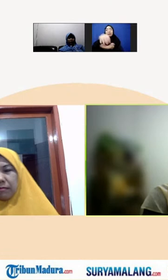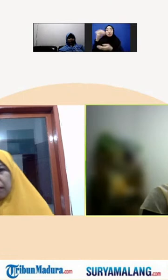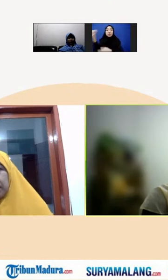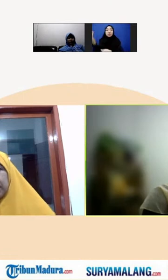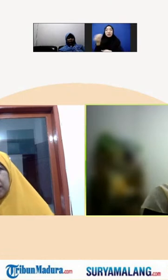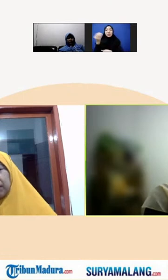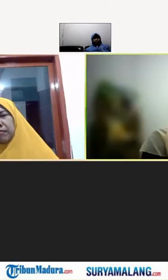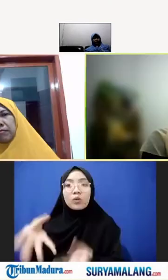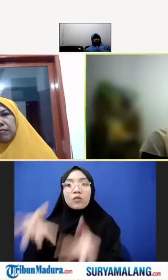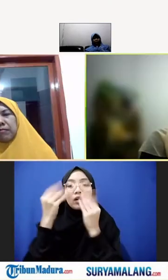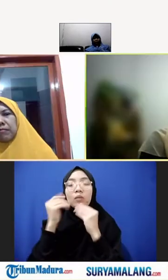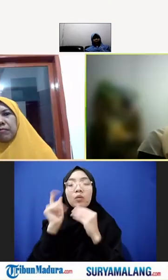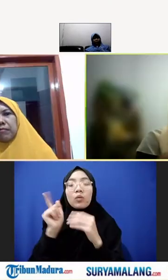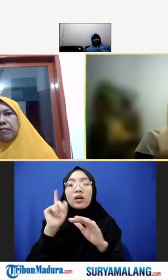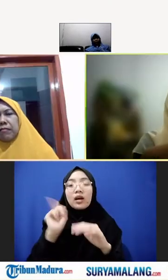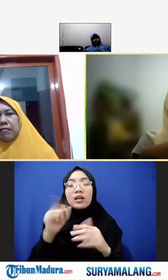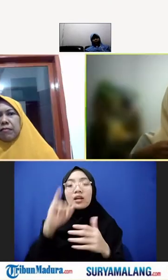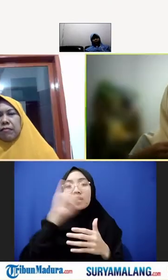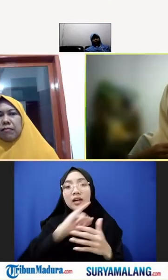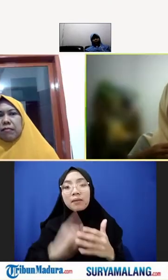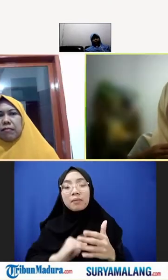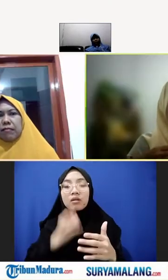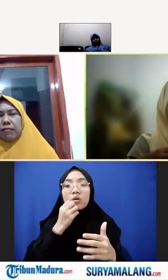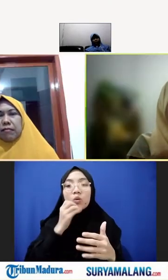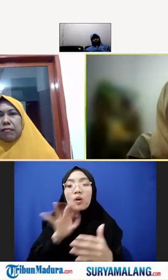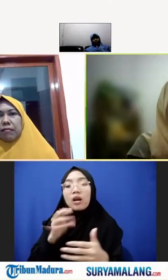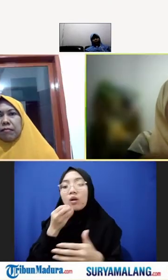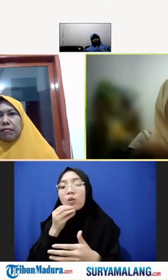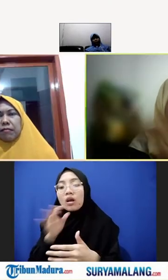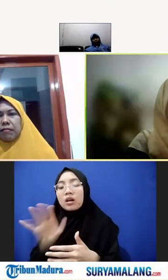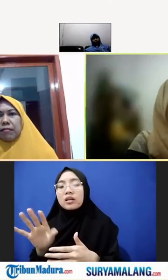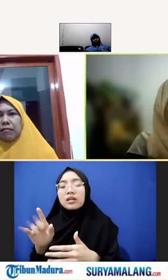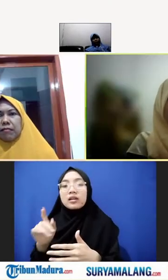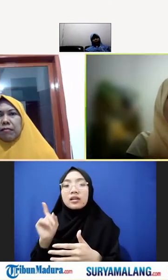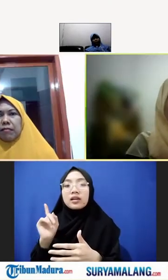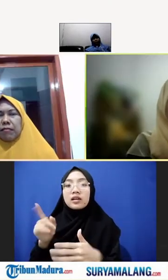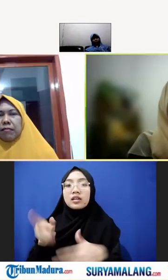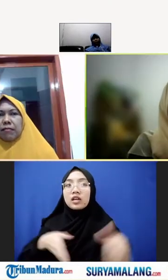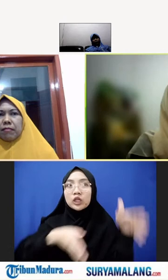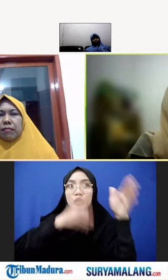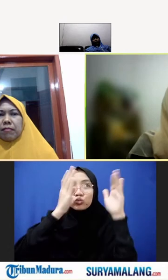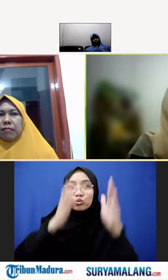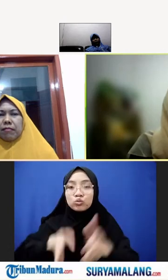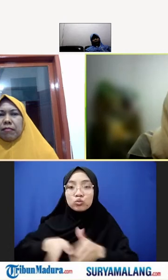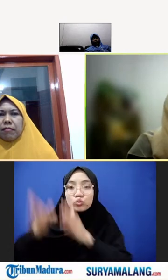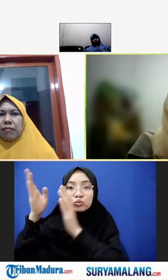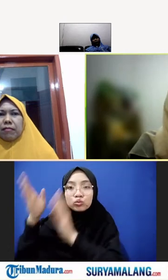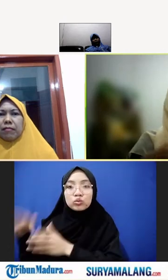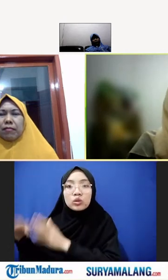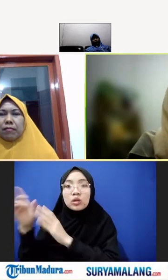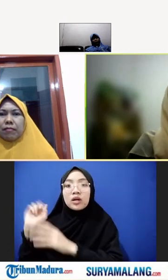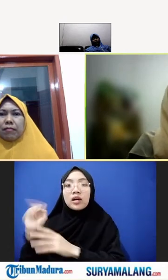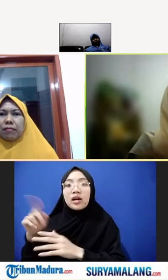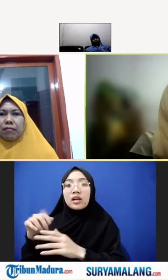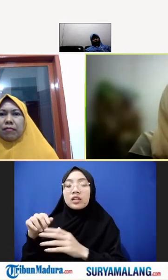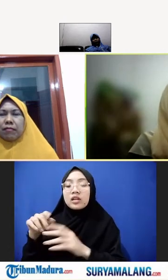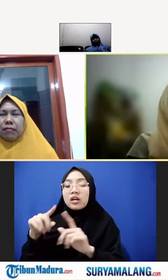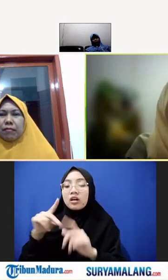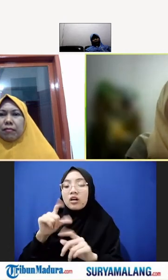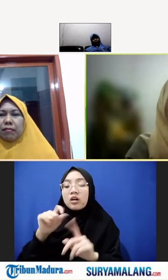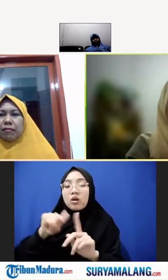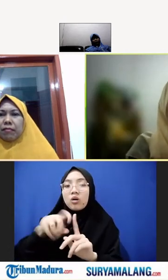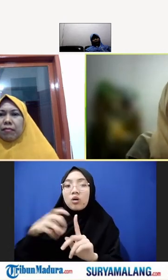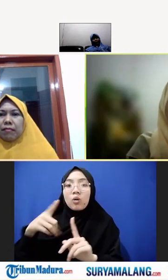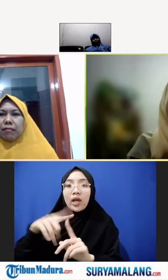yang namanya menggambar, mewarnai, ada gedung, ada roket, ada dan lain-lain